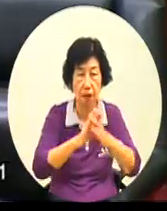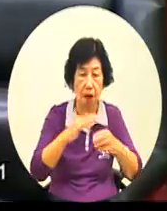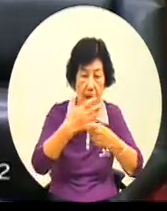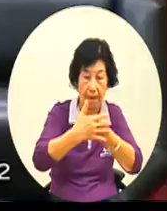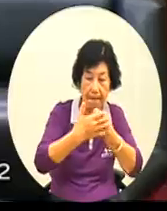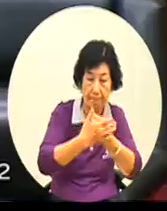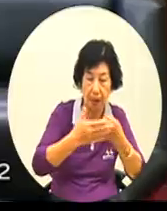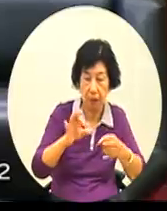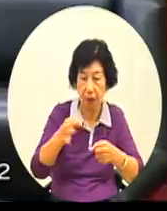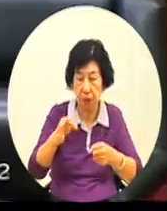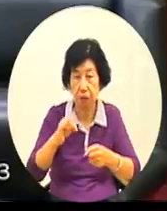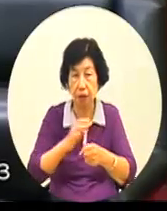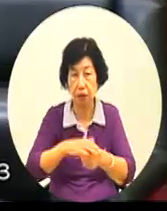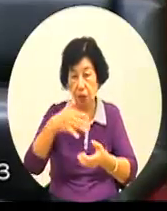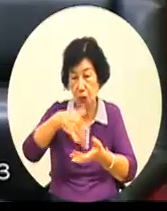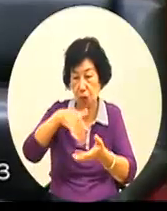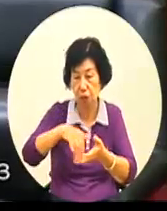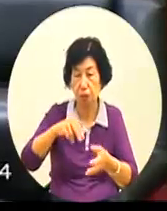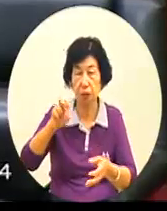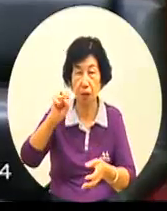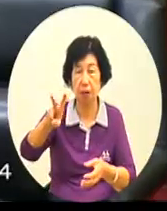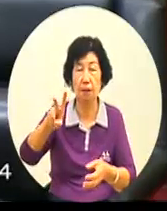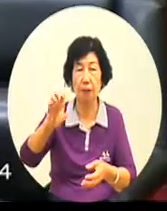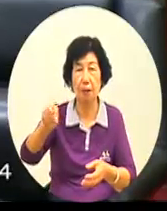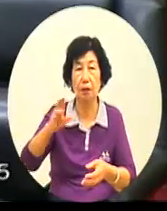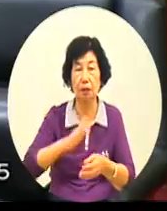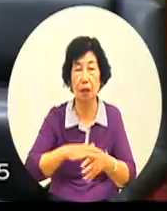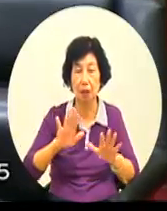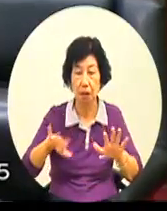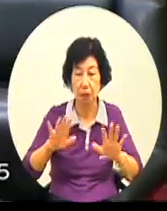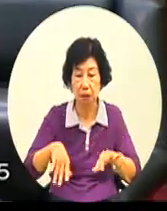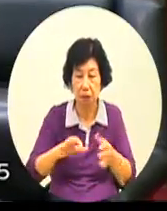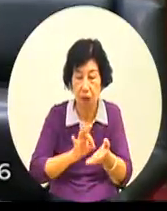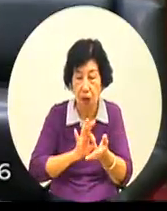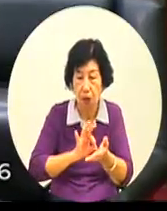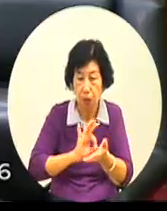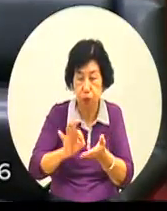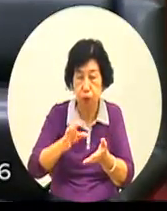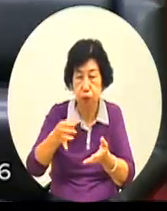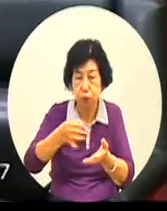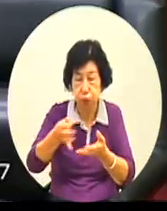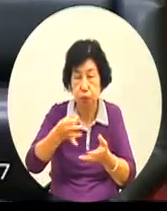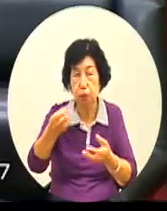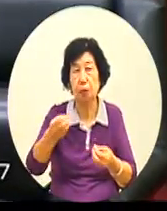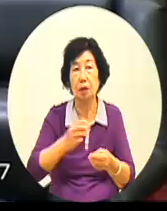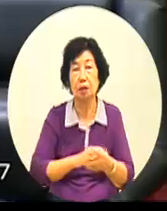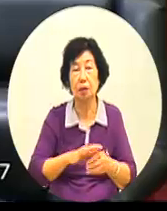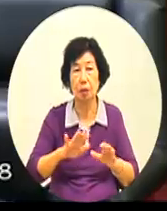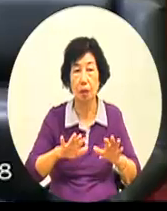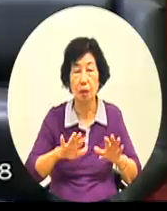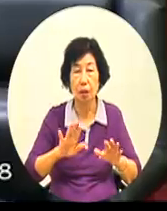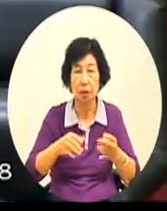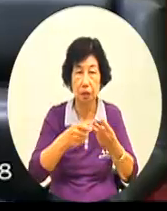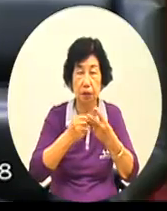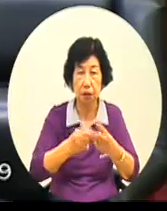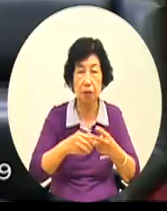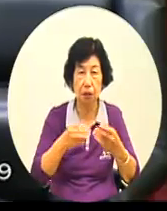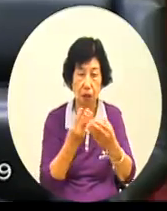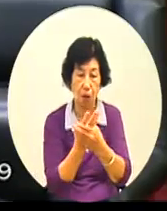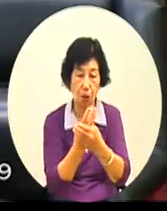了200万，到现在都还没有发包。好，第三个就是我们的温泉部分，明明有这笔经费，你们推